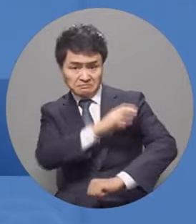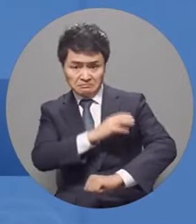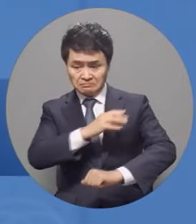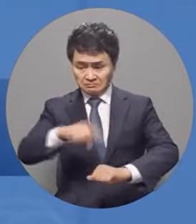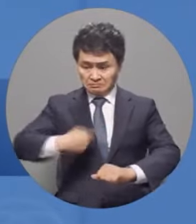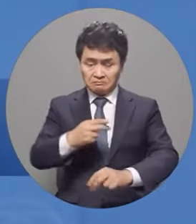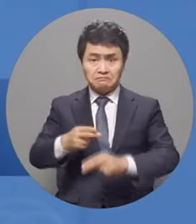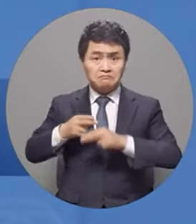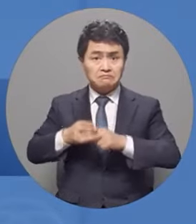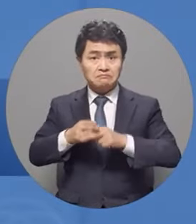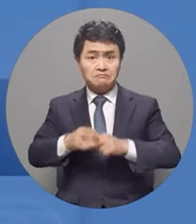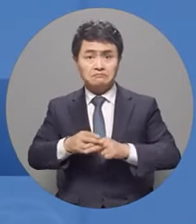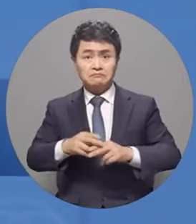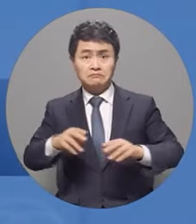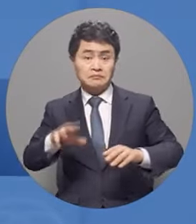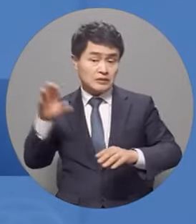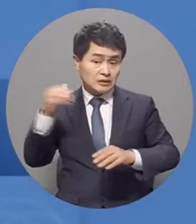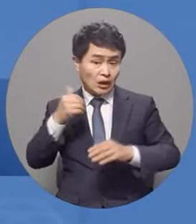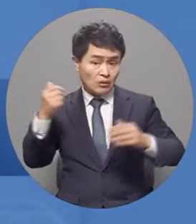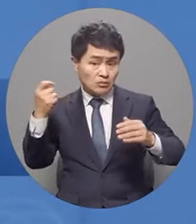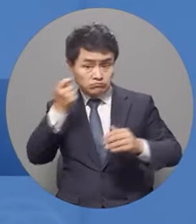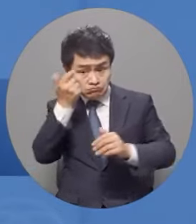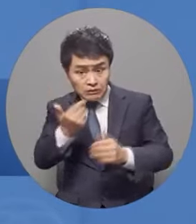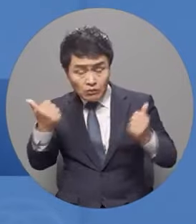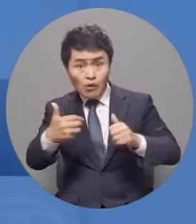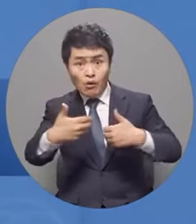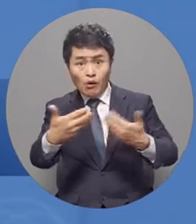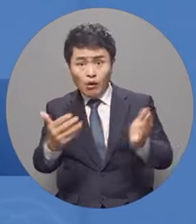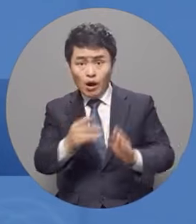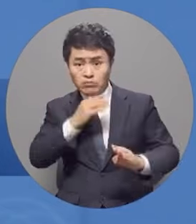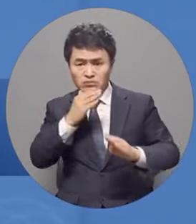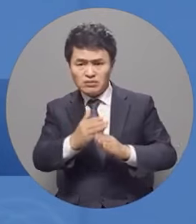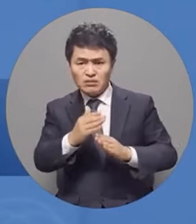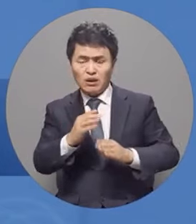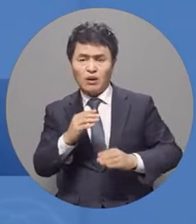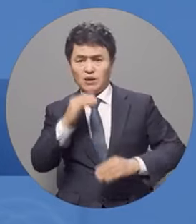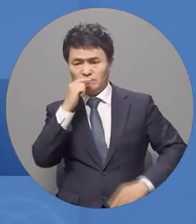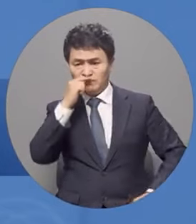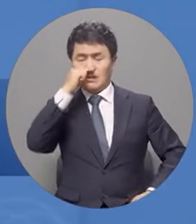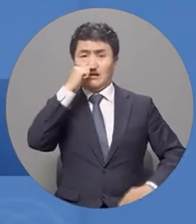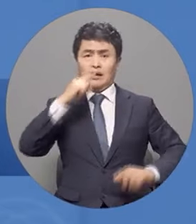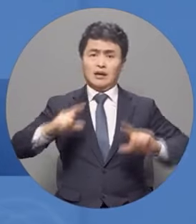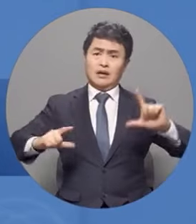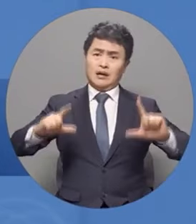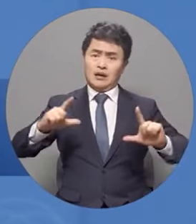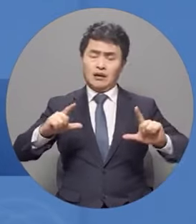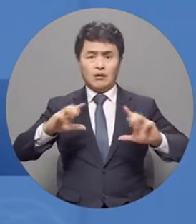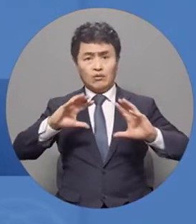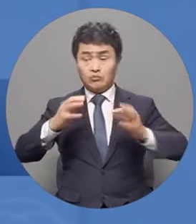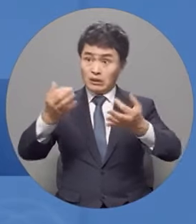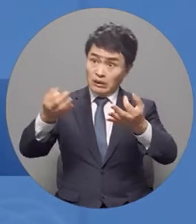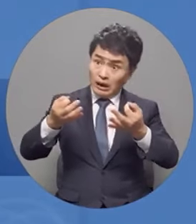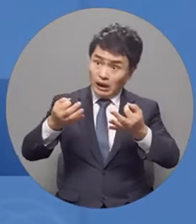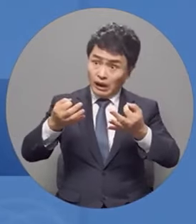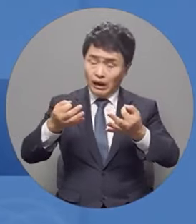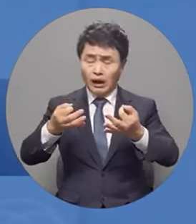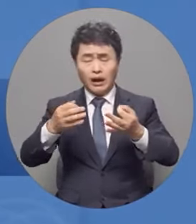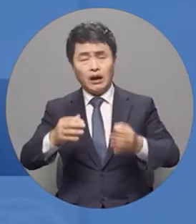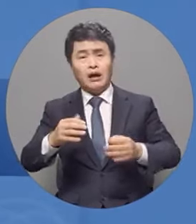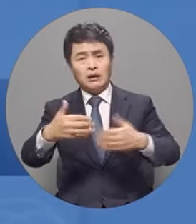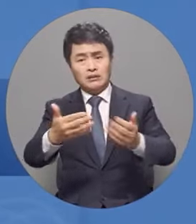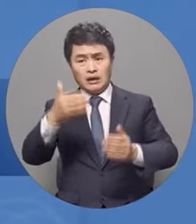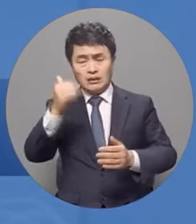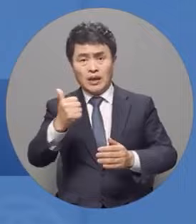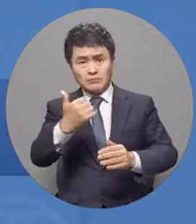운영의 청문회를 열어놓고서 민주당 의원들의 고압적인 태도는 그저 국민들의 눈에 보기에 당대표를 향한